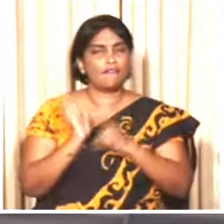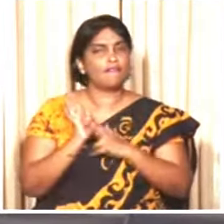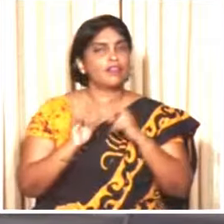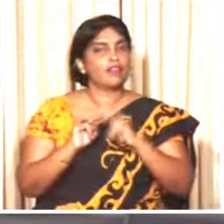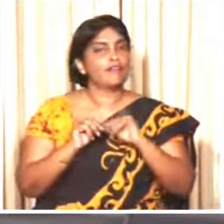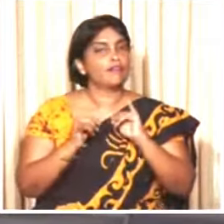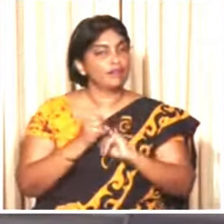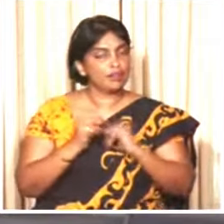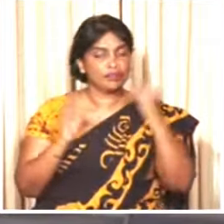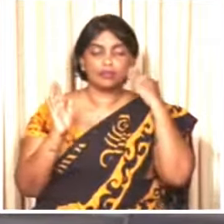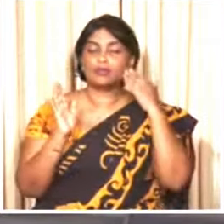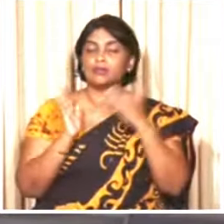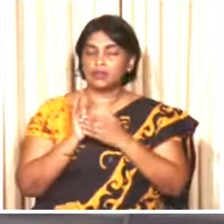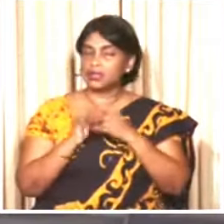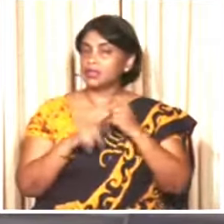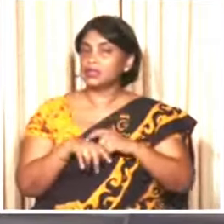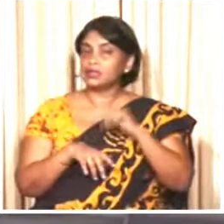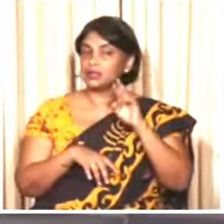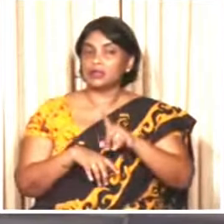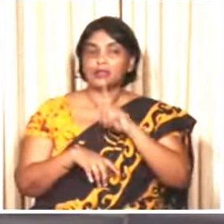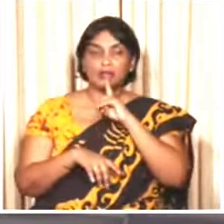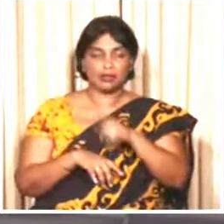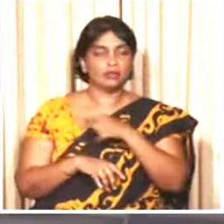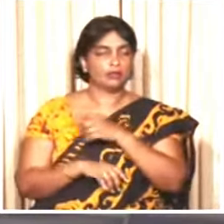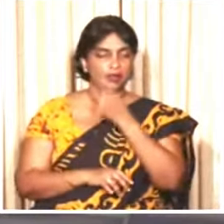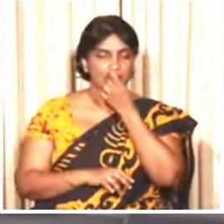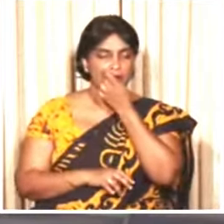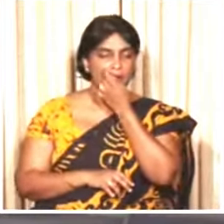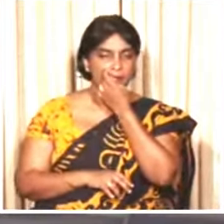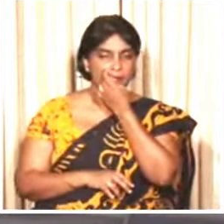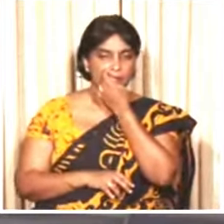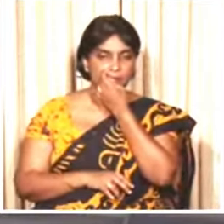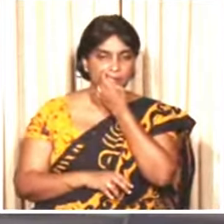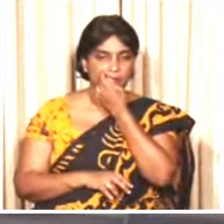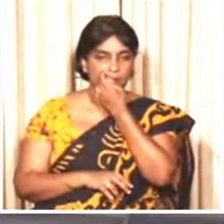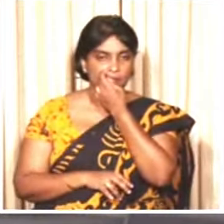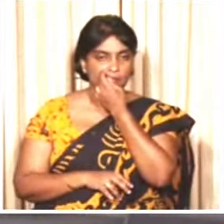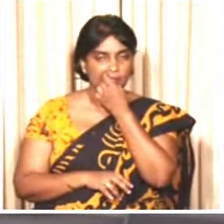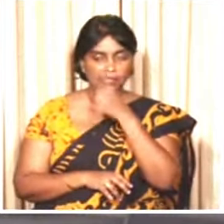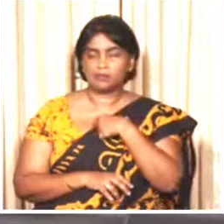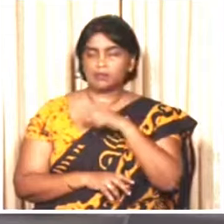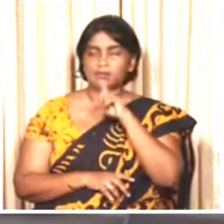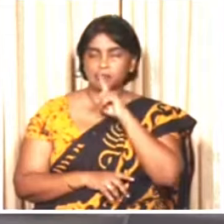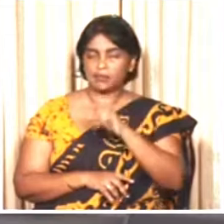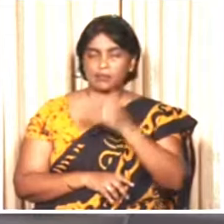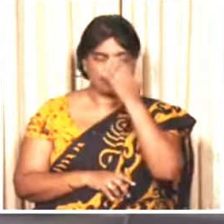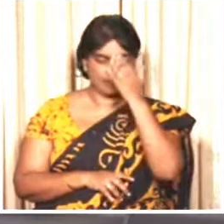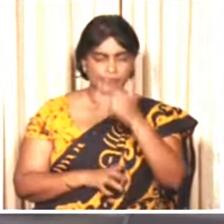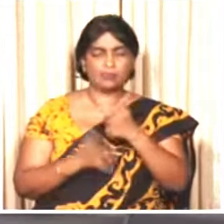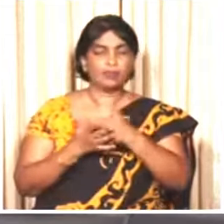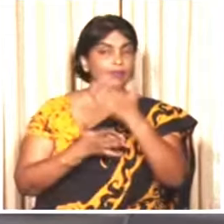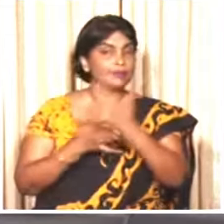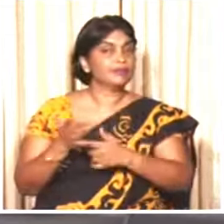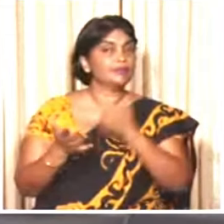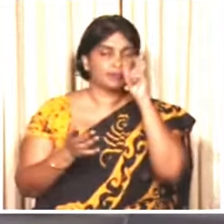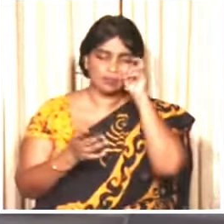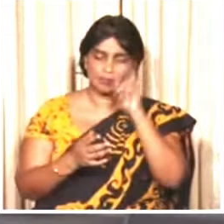එක ගැන කතා කරපු වෙලාවේ කියපු කතාවයි මේ කියවන්නේ. මම කියන්නේ කරුණාකරලා හැන්සාඩ් එක